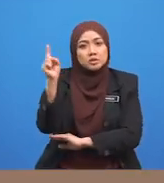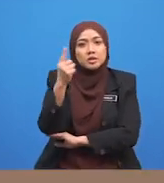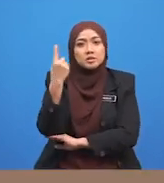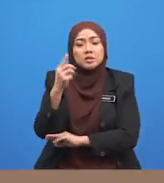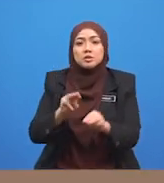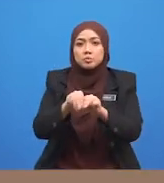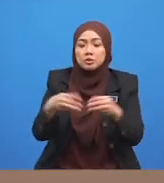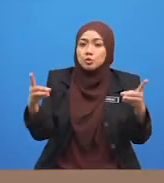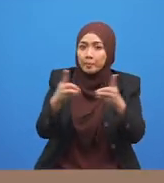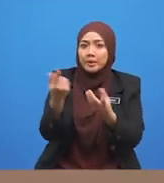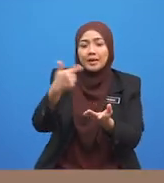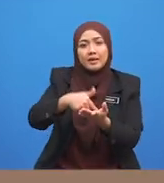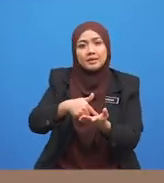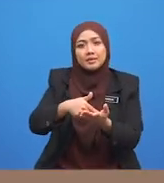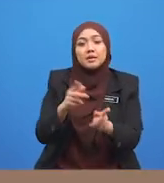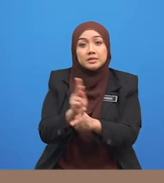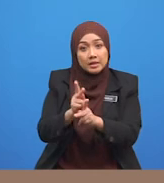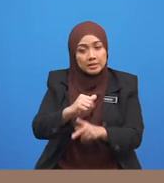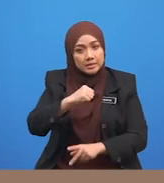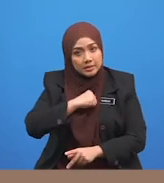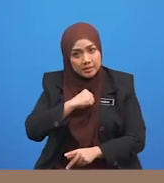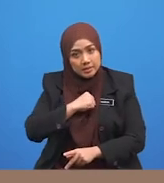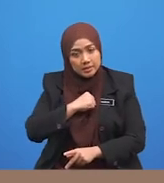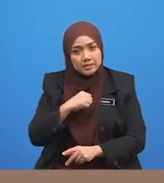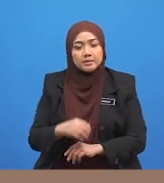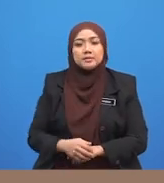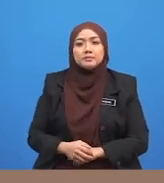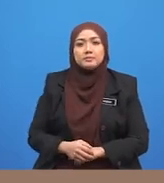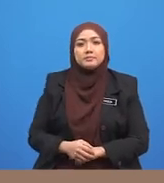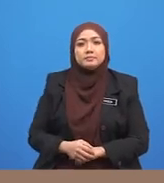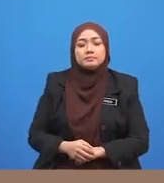kita dapat berjumpa lagi. Jaga diri dan kesihatan